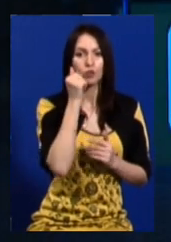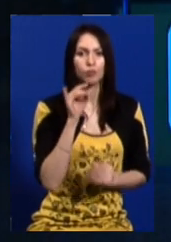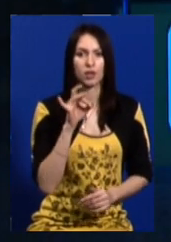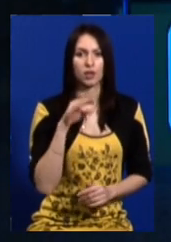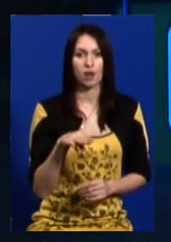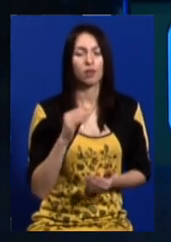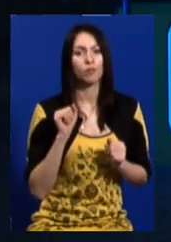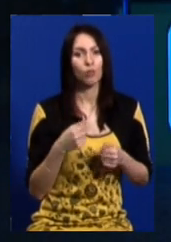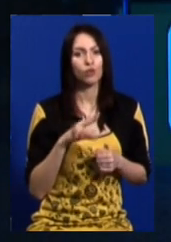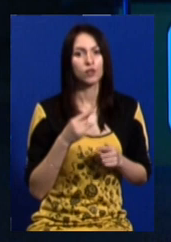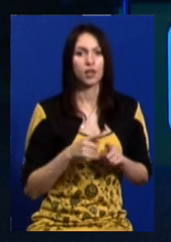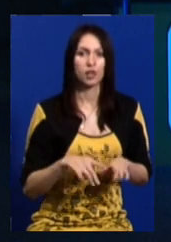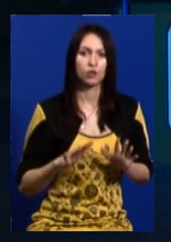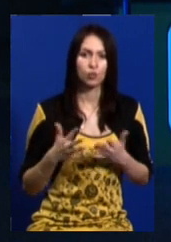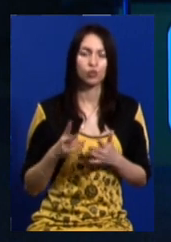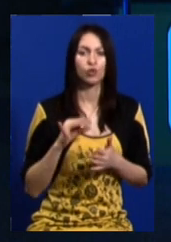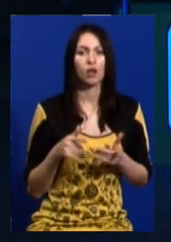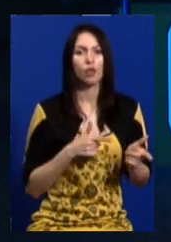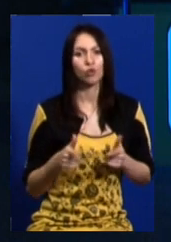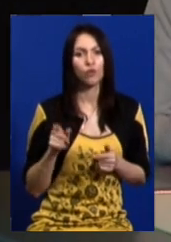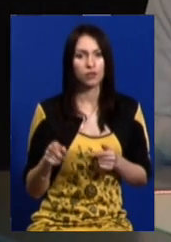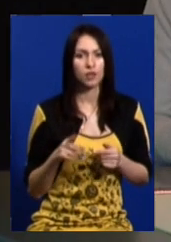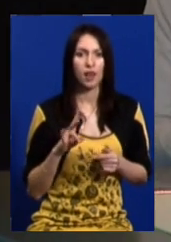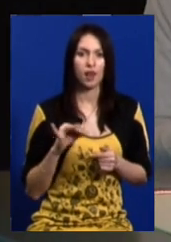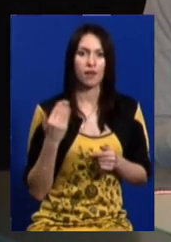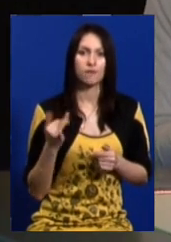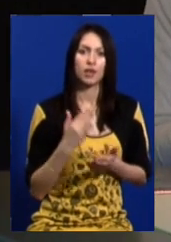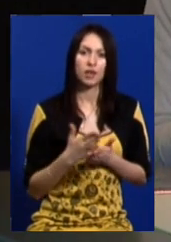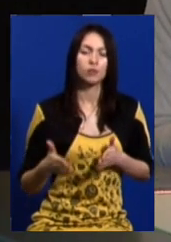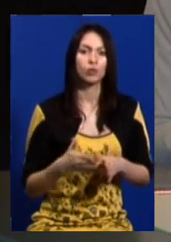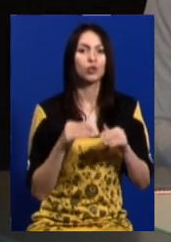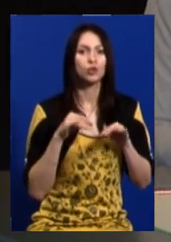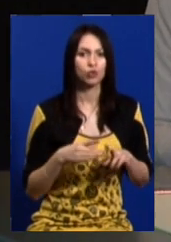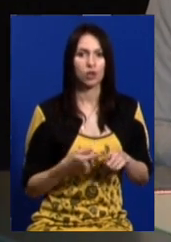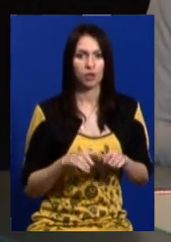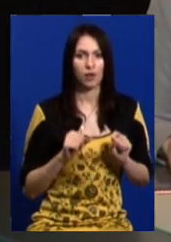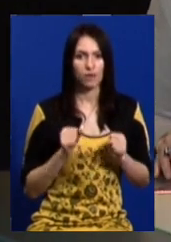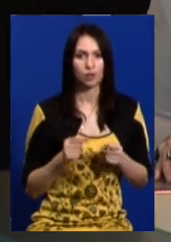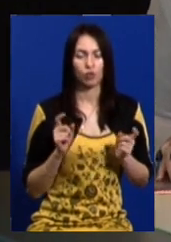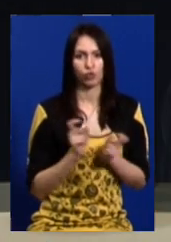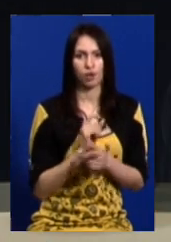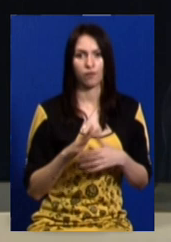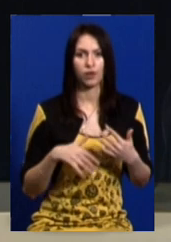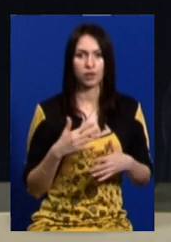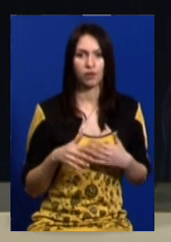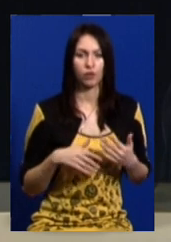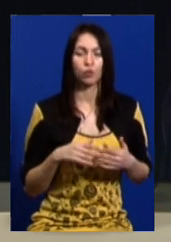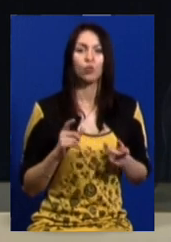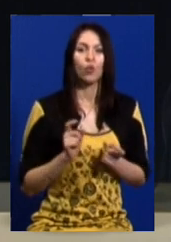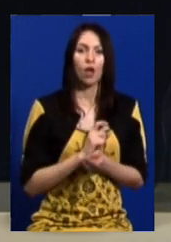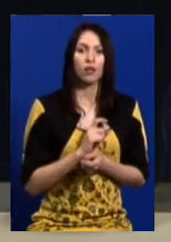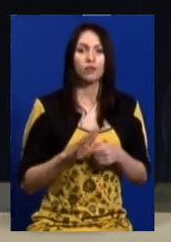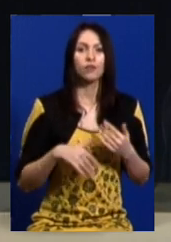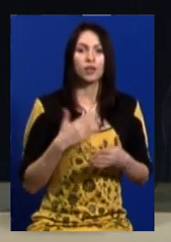патріархату. Чи можливі такі випадки, чи готуєтеся ви до них, і чи є шляхи вирішення таких можливих конфліктів? Ну, конфлікти вирішені.